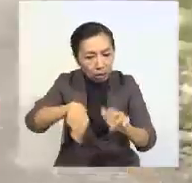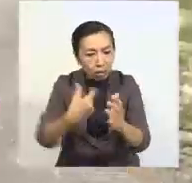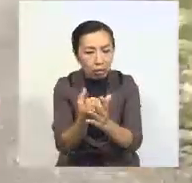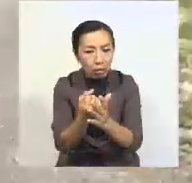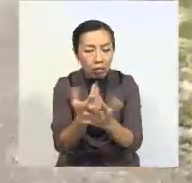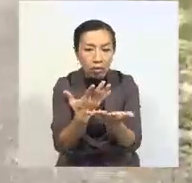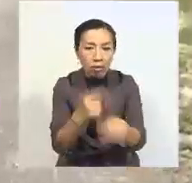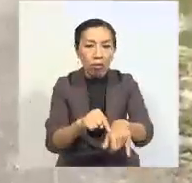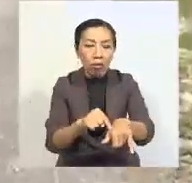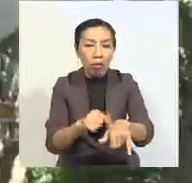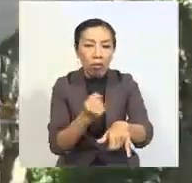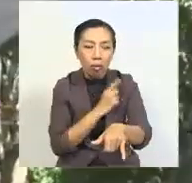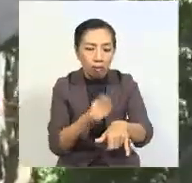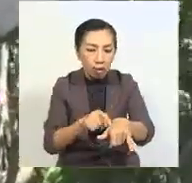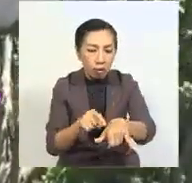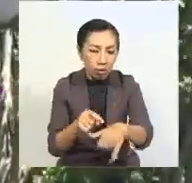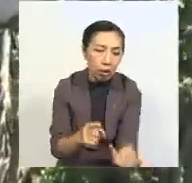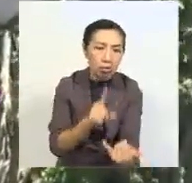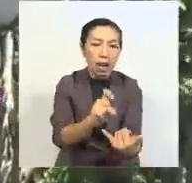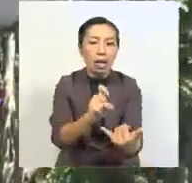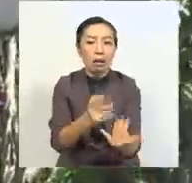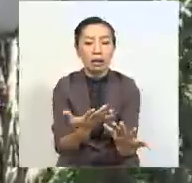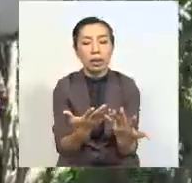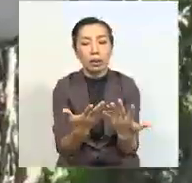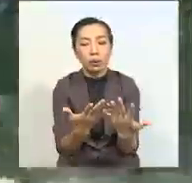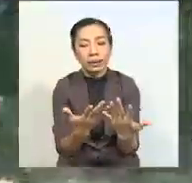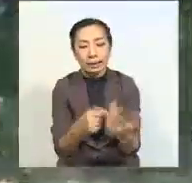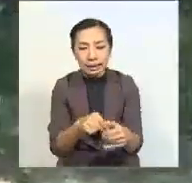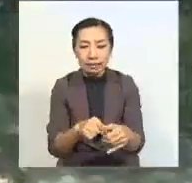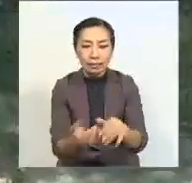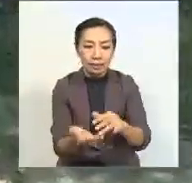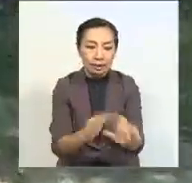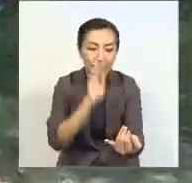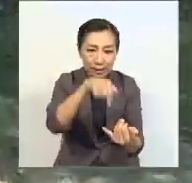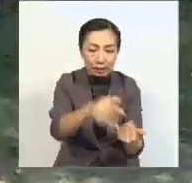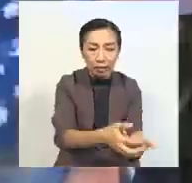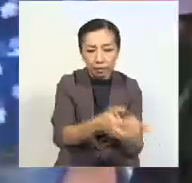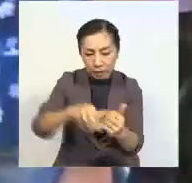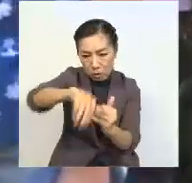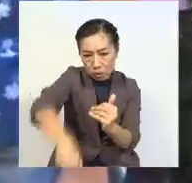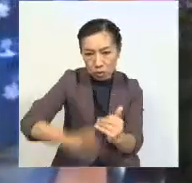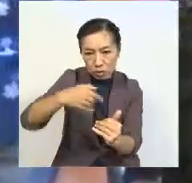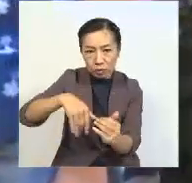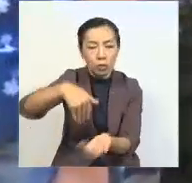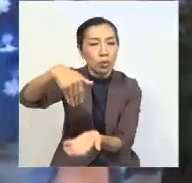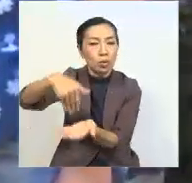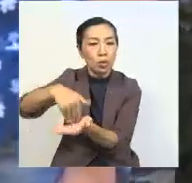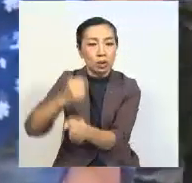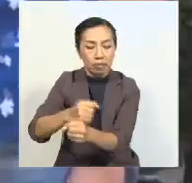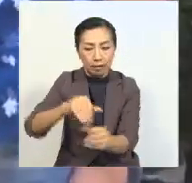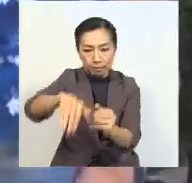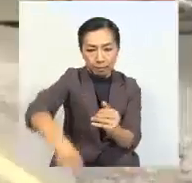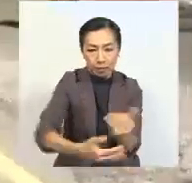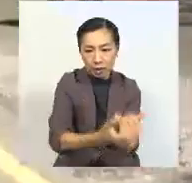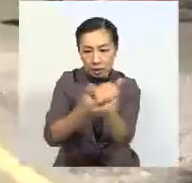พิษบาดแผลไม่ไหวล้มลงในที่สุดนะครับทางเจ้าหน้าที่ได้มีการนำซากลูกช้างมาฝังกลบในหน่วยพิทักษ์ป่าเขาใหญ่เข